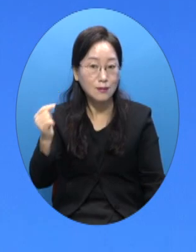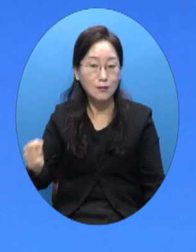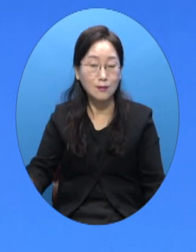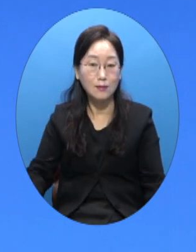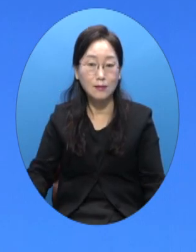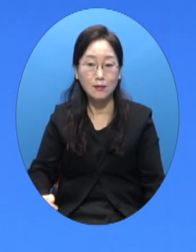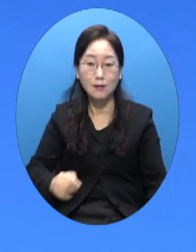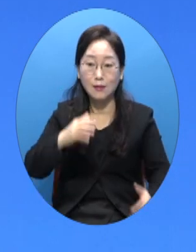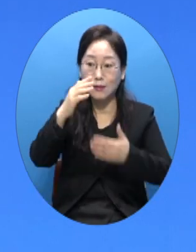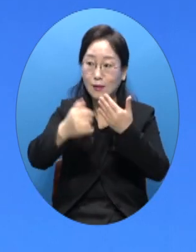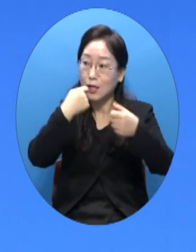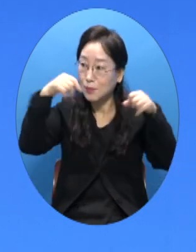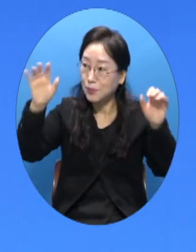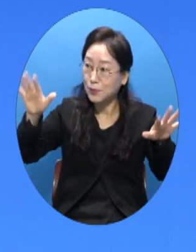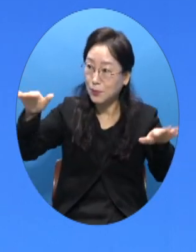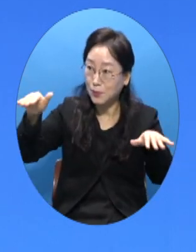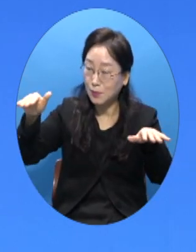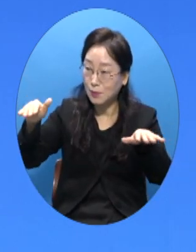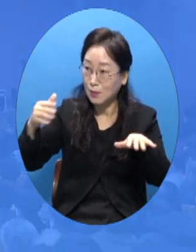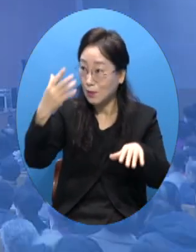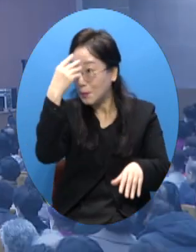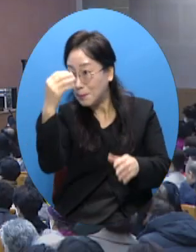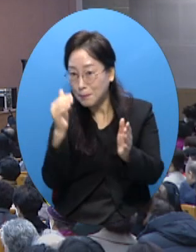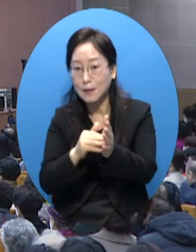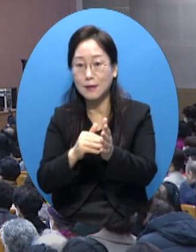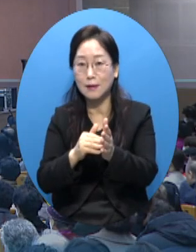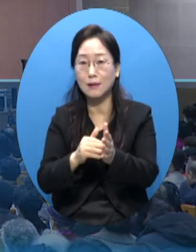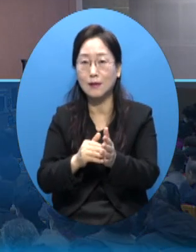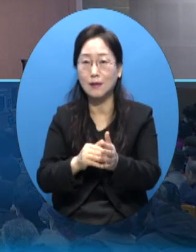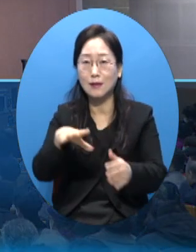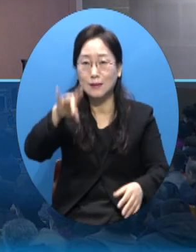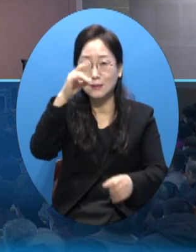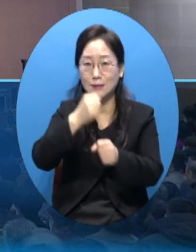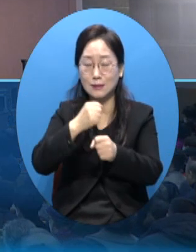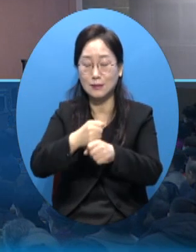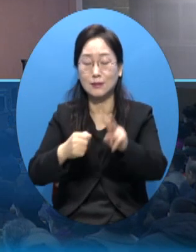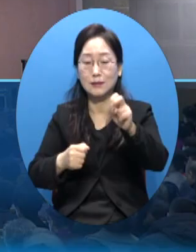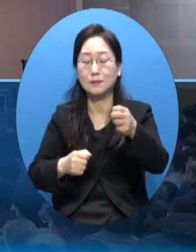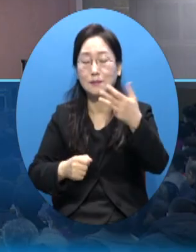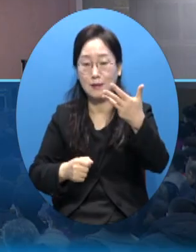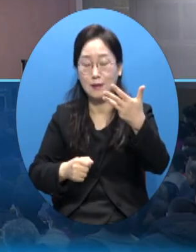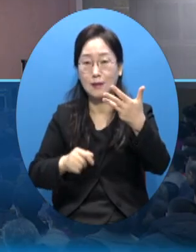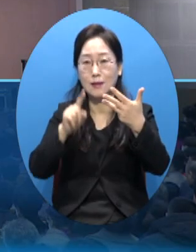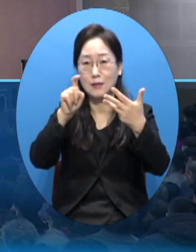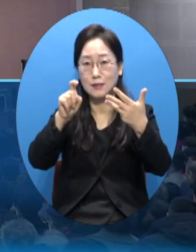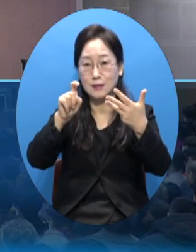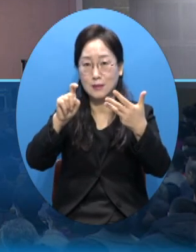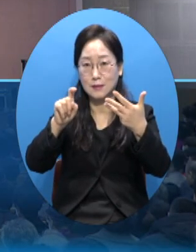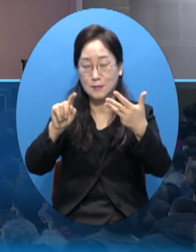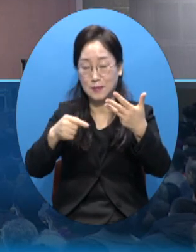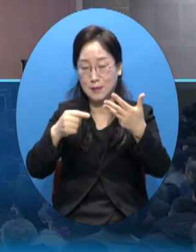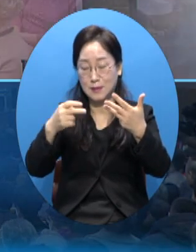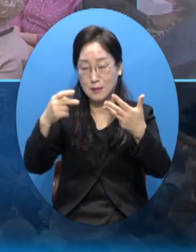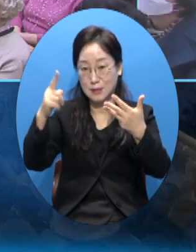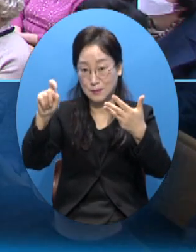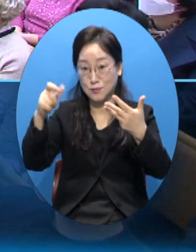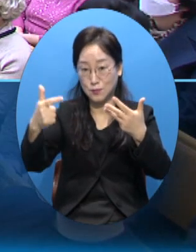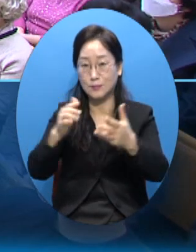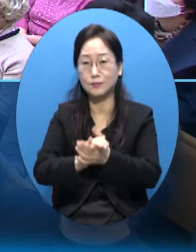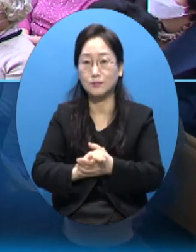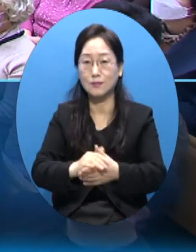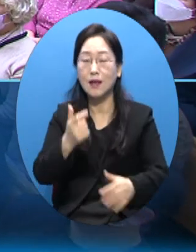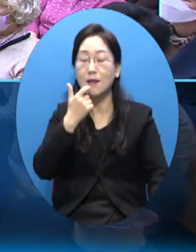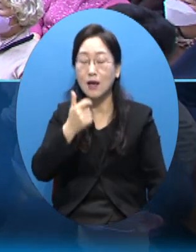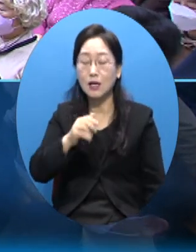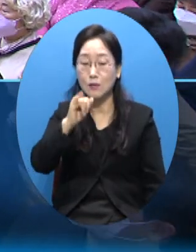하나님 보내신 천사를 볼 수 있게 되던 것입니다 창세기 28장 10절 12절 16절을 말씀합니다 야이